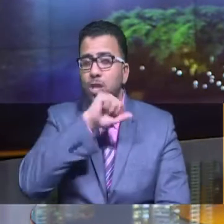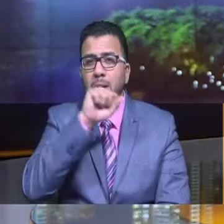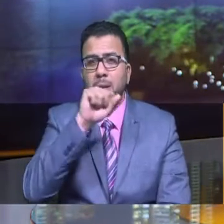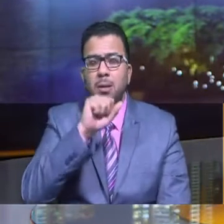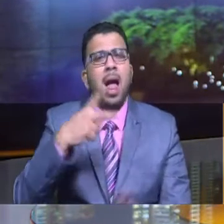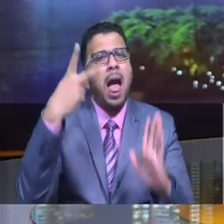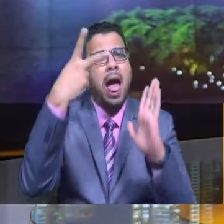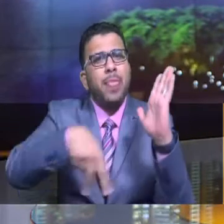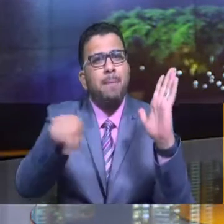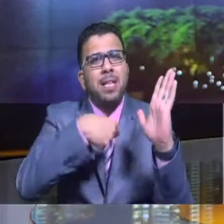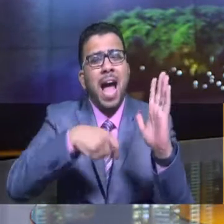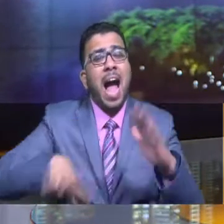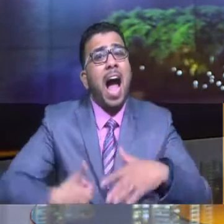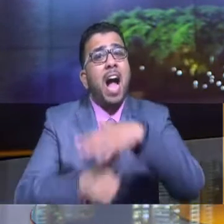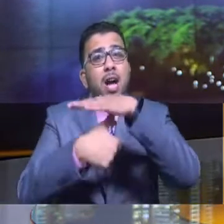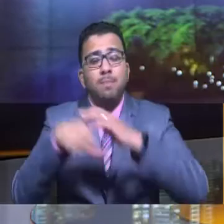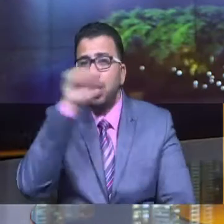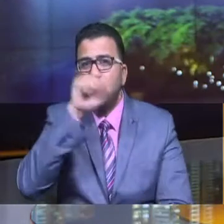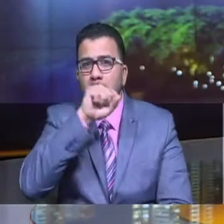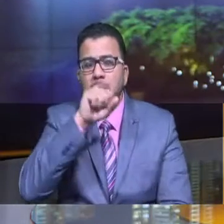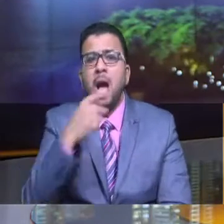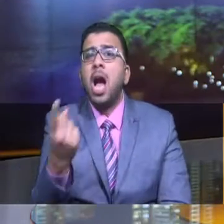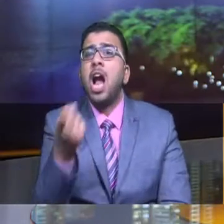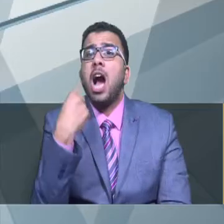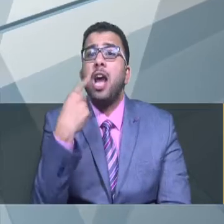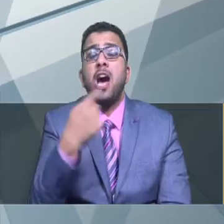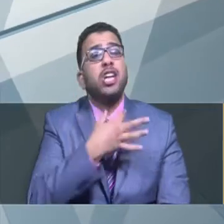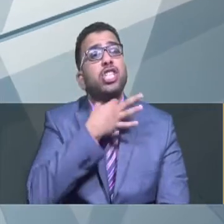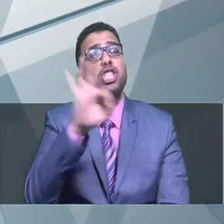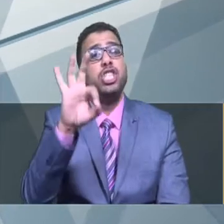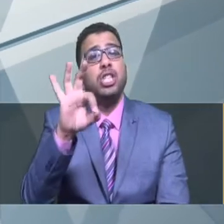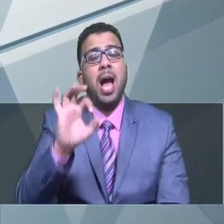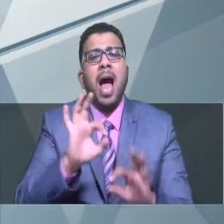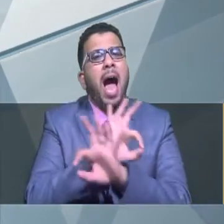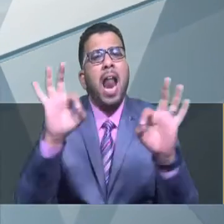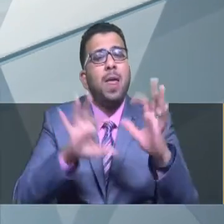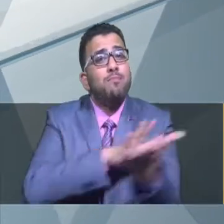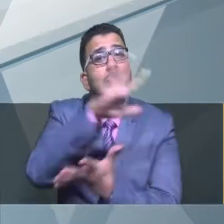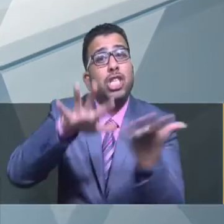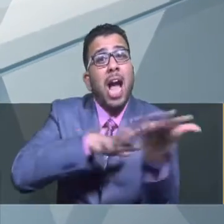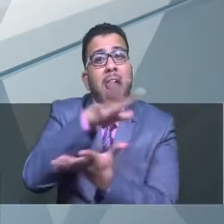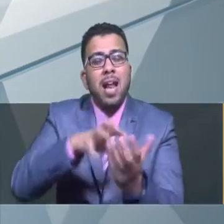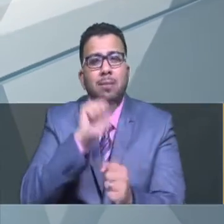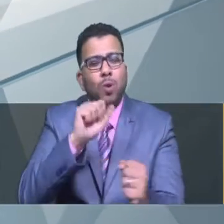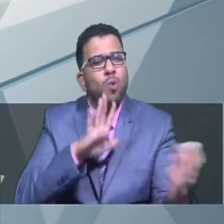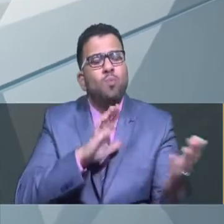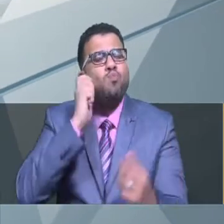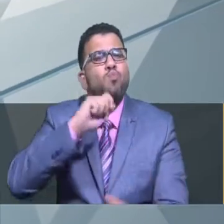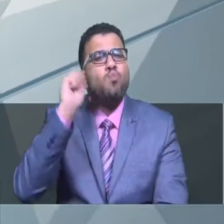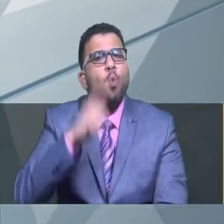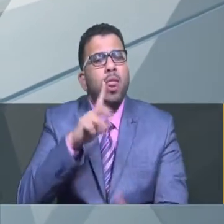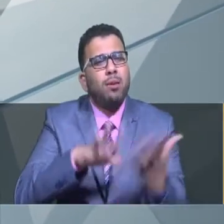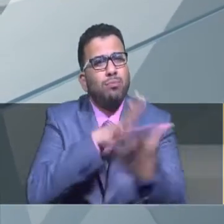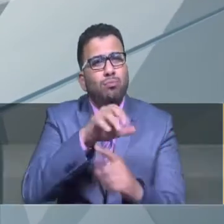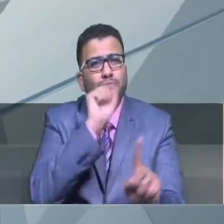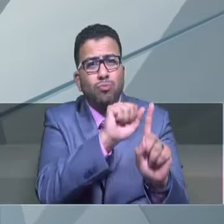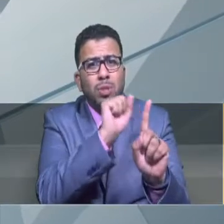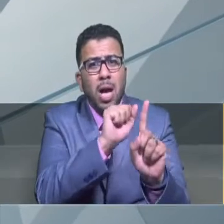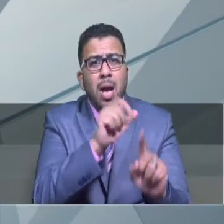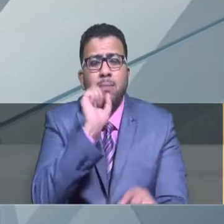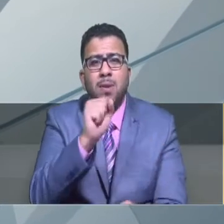الشرقة، حيث اعتمد حاكم الشرقة حزمة من القرارات لحل المشاكل التي تواجه مواطني الإمارة من